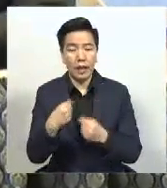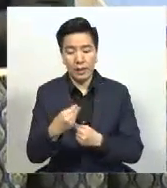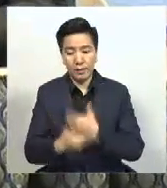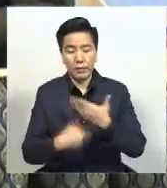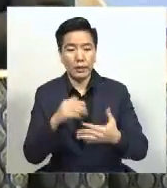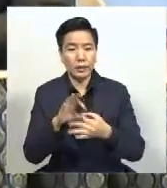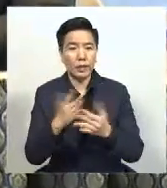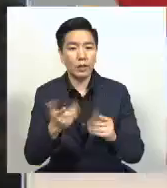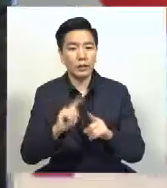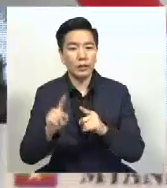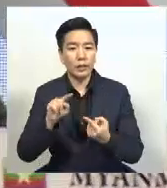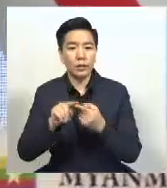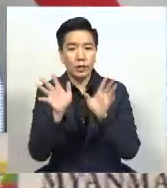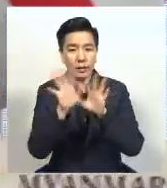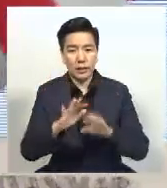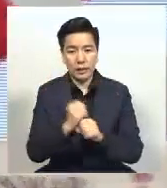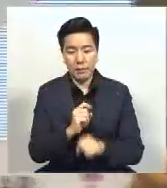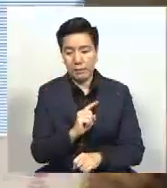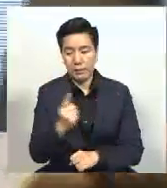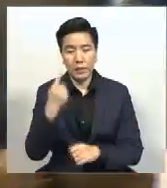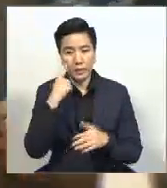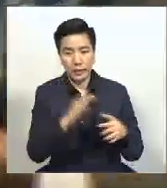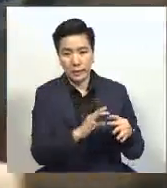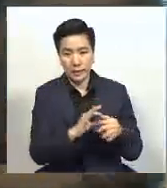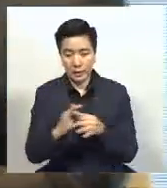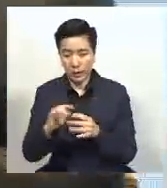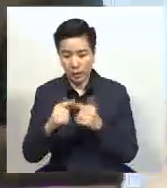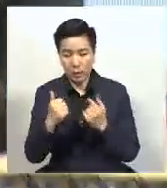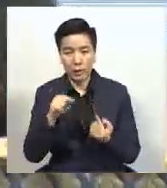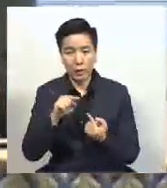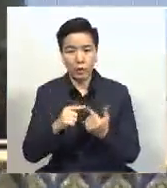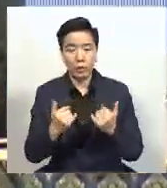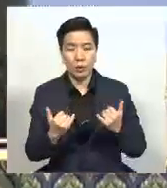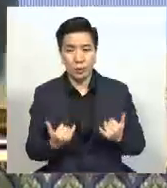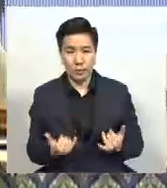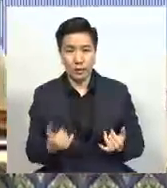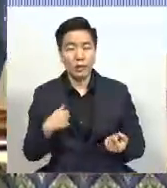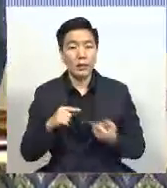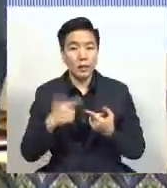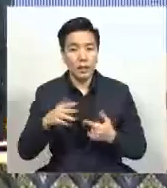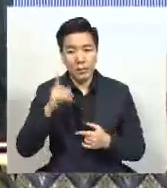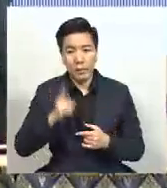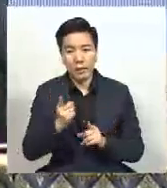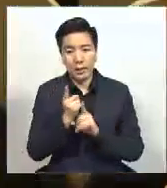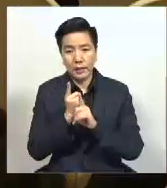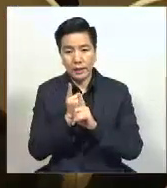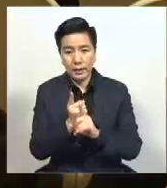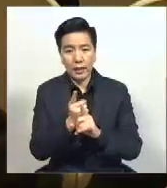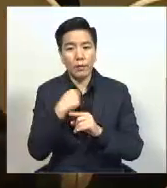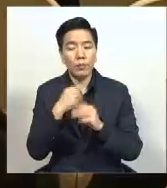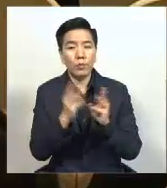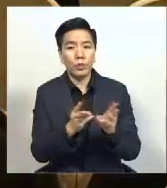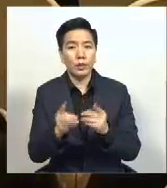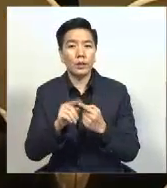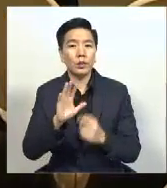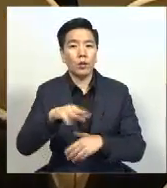ระงับข้อพิพาทของอาเซียนทันสมัยและสอดคล้องกับสถานการณ์ปัจจุบันรวมทั้งเป็นไปตามหลักการข